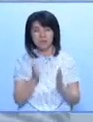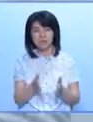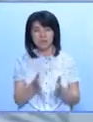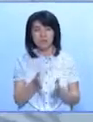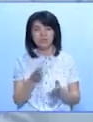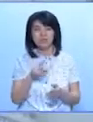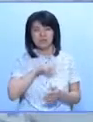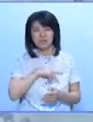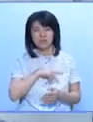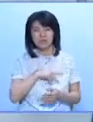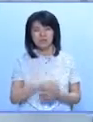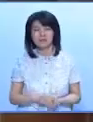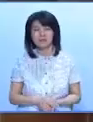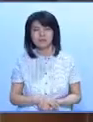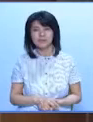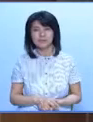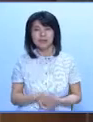фронтовиков.